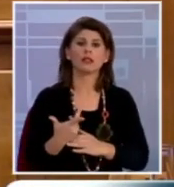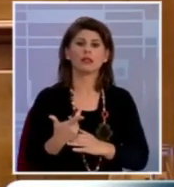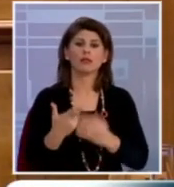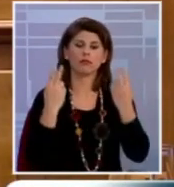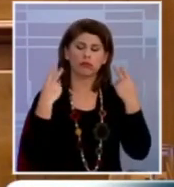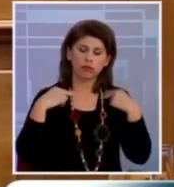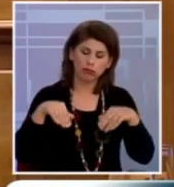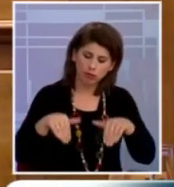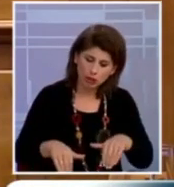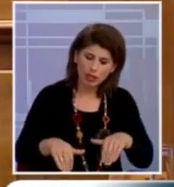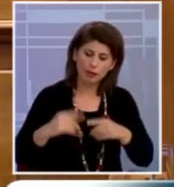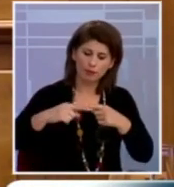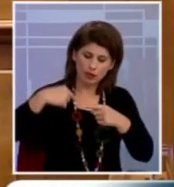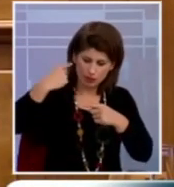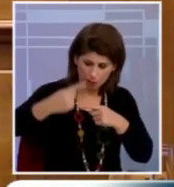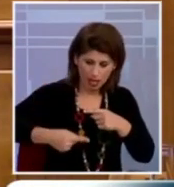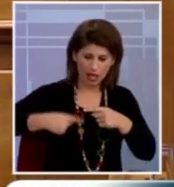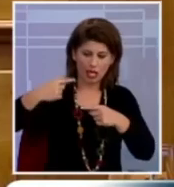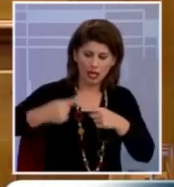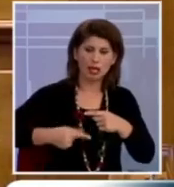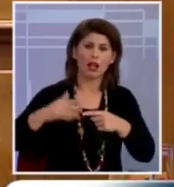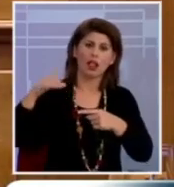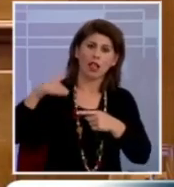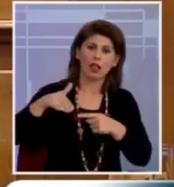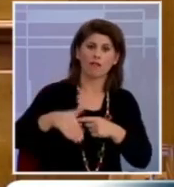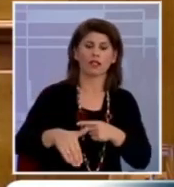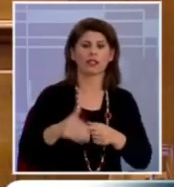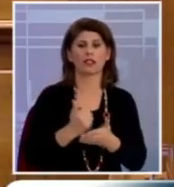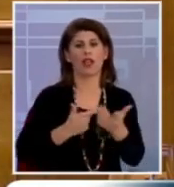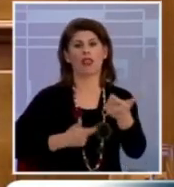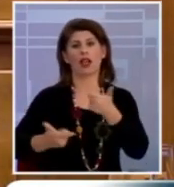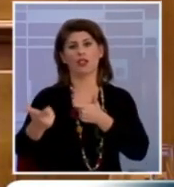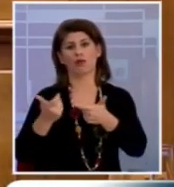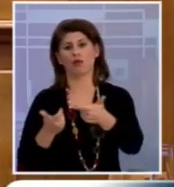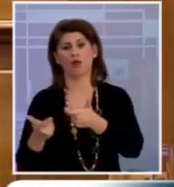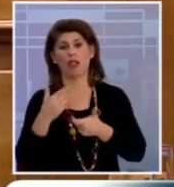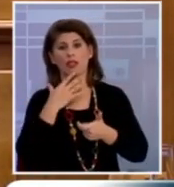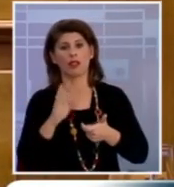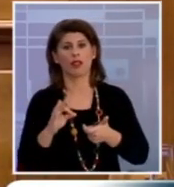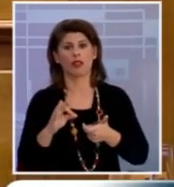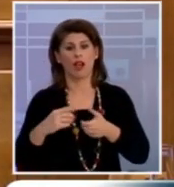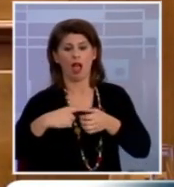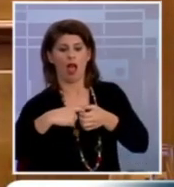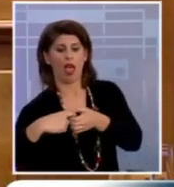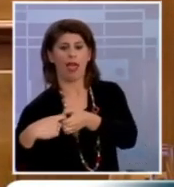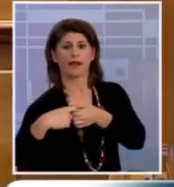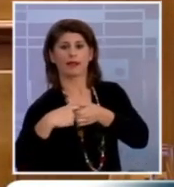υποταγής σε ένα σπιράλ ύφεσης και υπερδανισμού. Δηλαδή, μιας εξάρτησης.